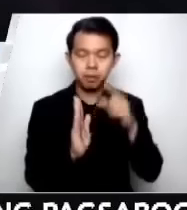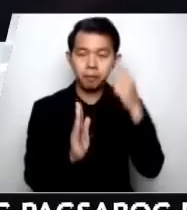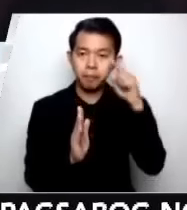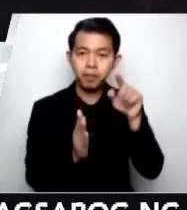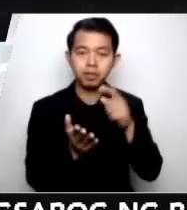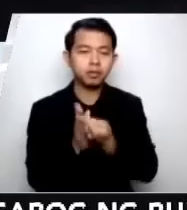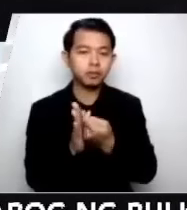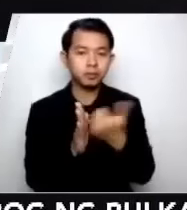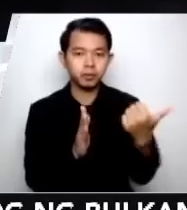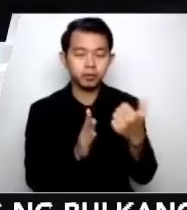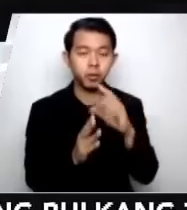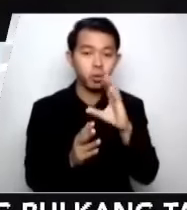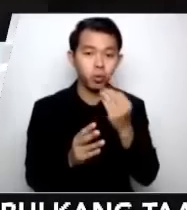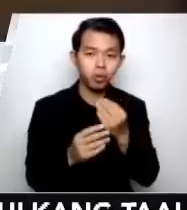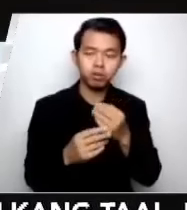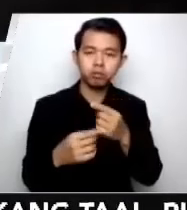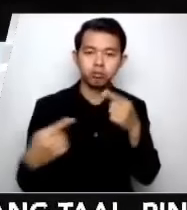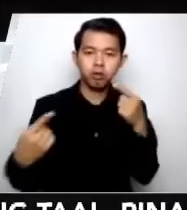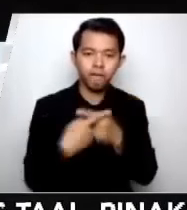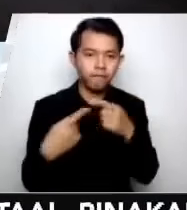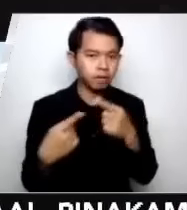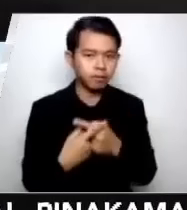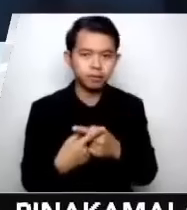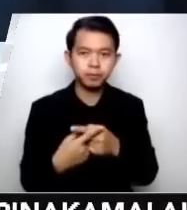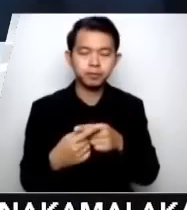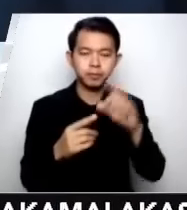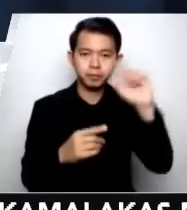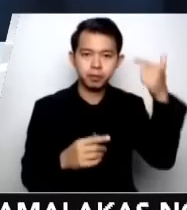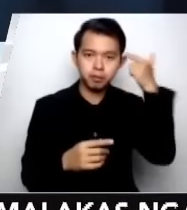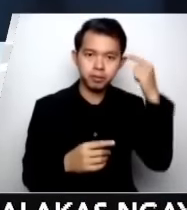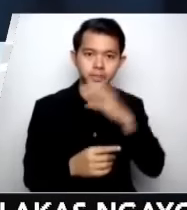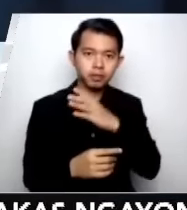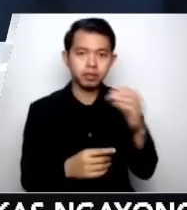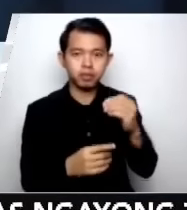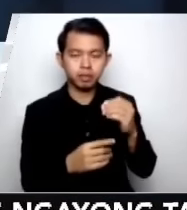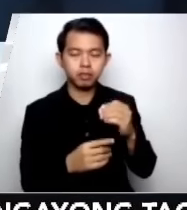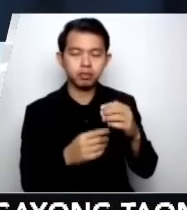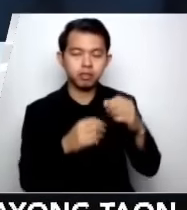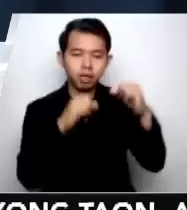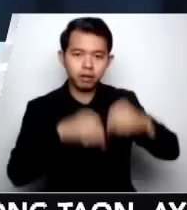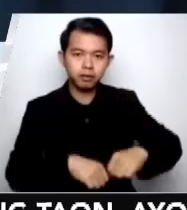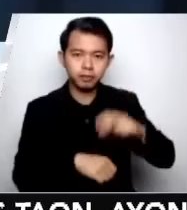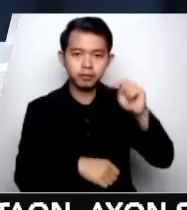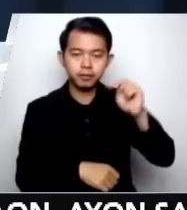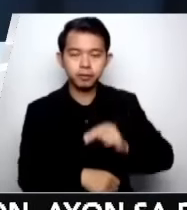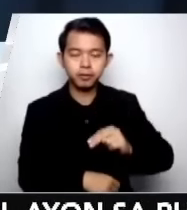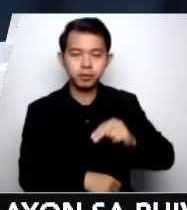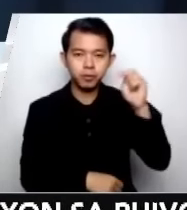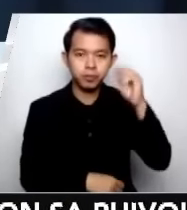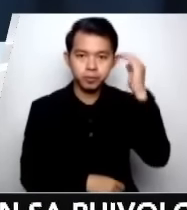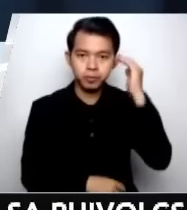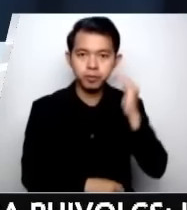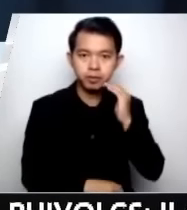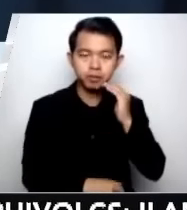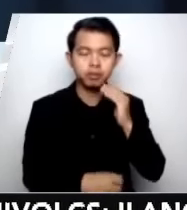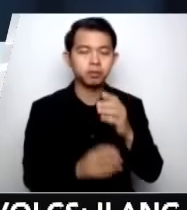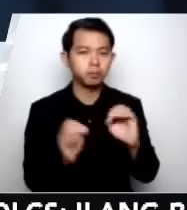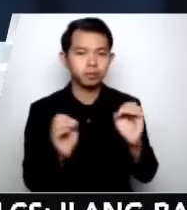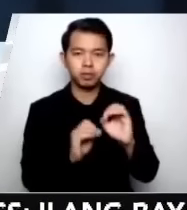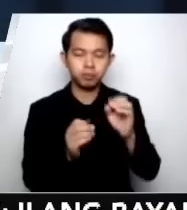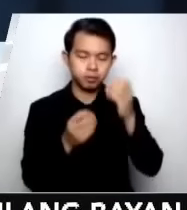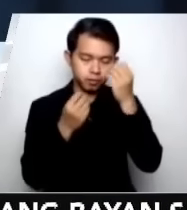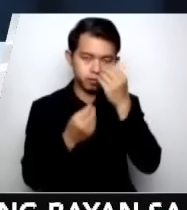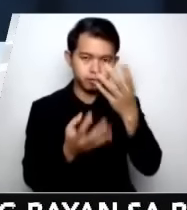gobyerno at nakikisimpatya sa North Korea. Wala siyang binanggit na direktang banta mula sa North Korea. Inakusa niya